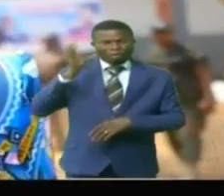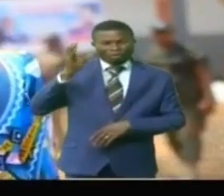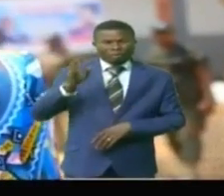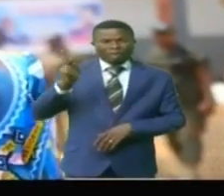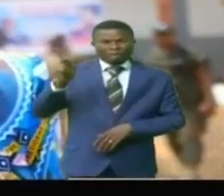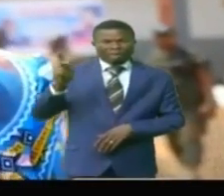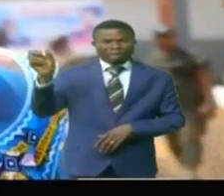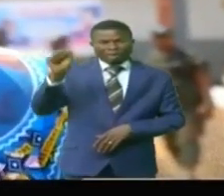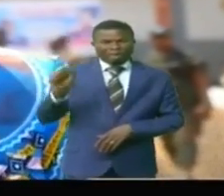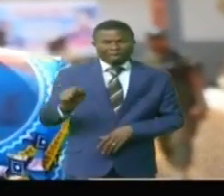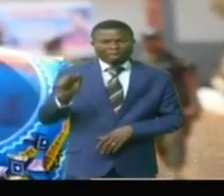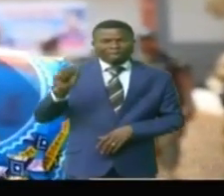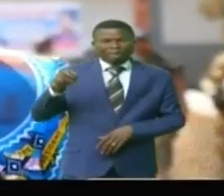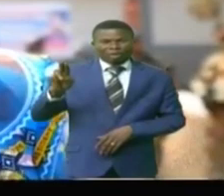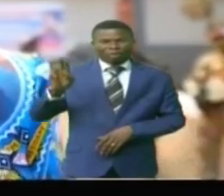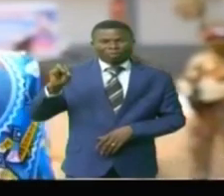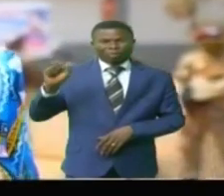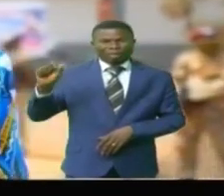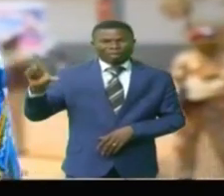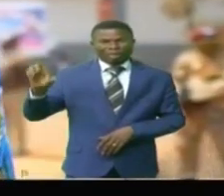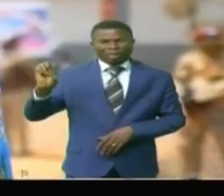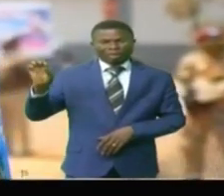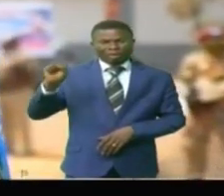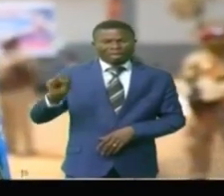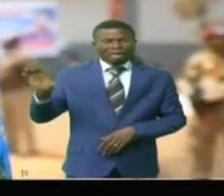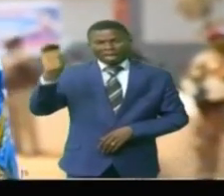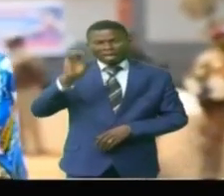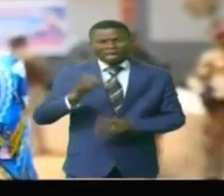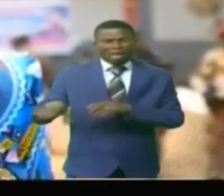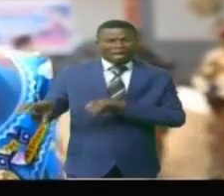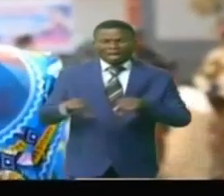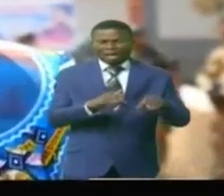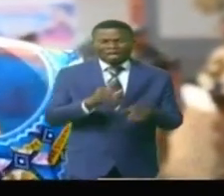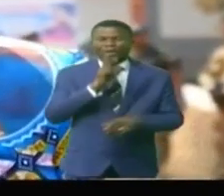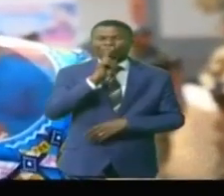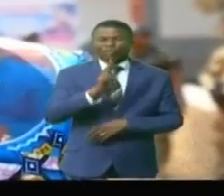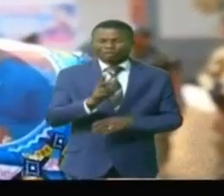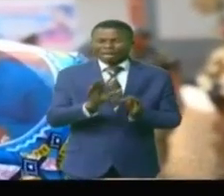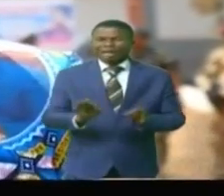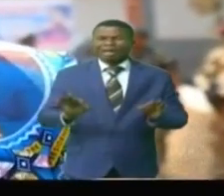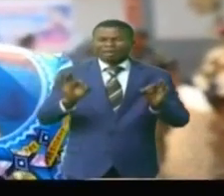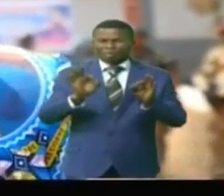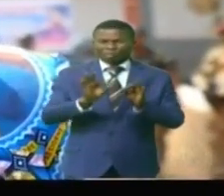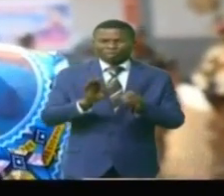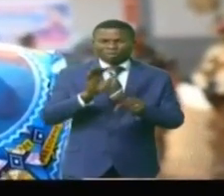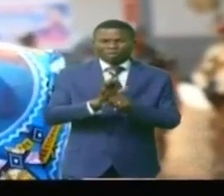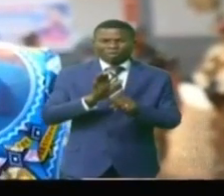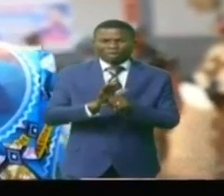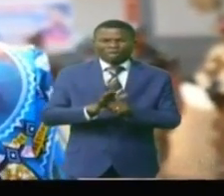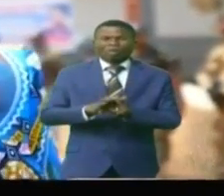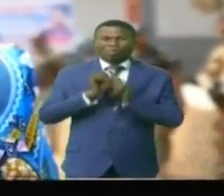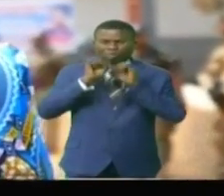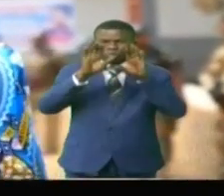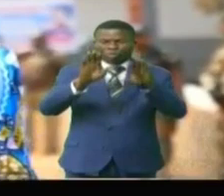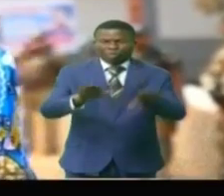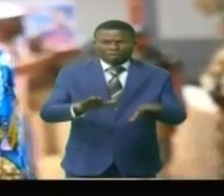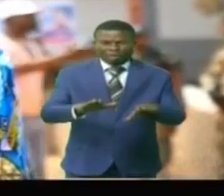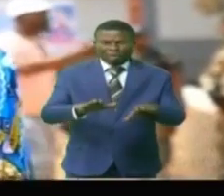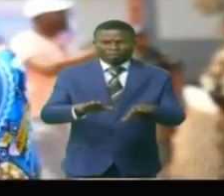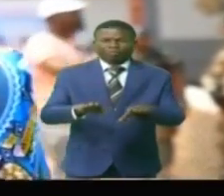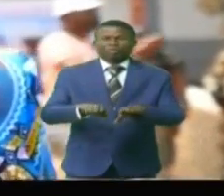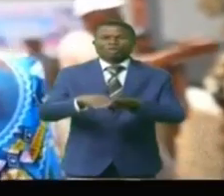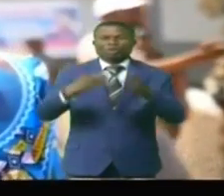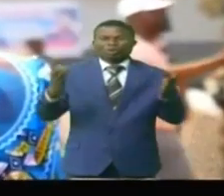tant que président de la République. Et donc c'est un événement, certes il vient pour inaugurer le